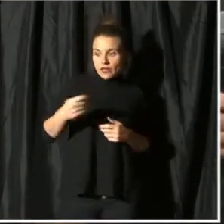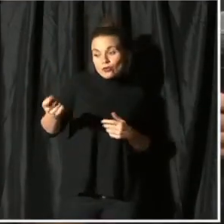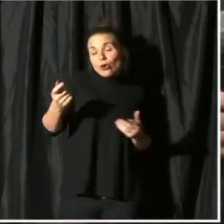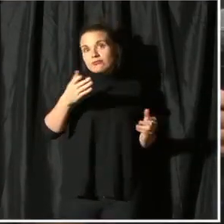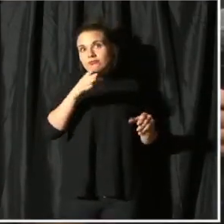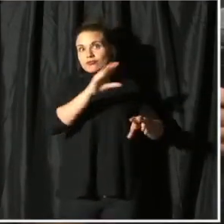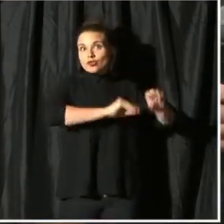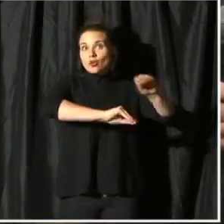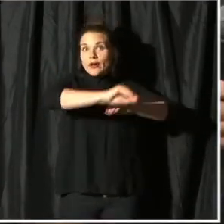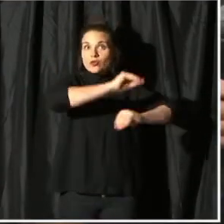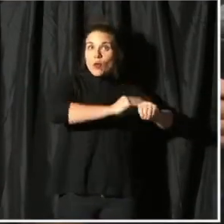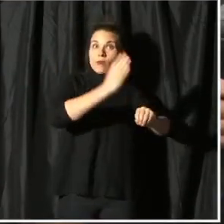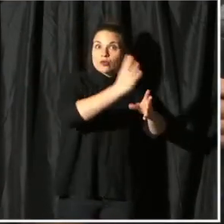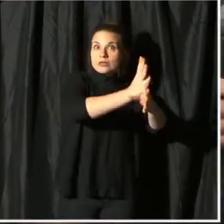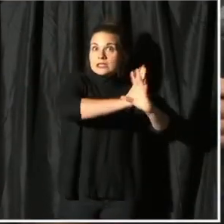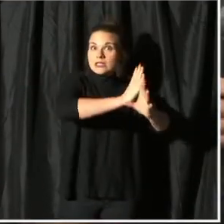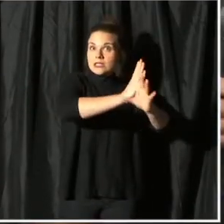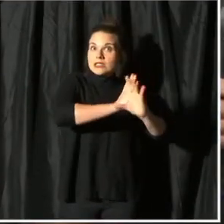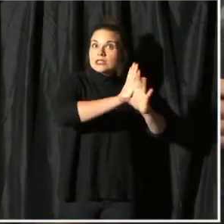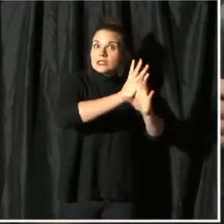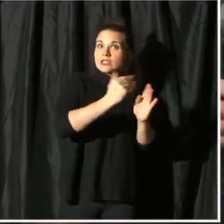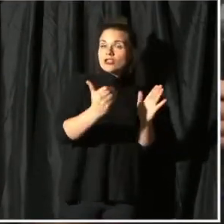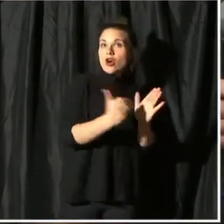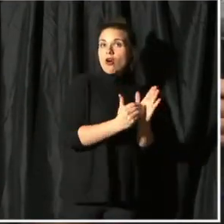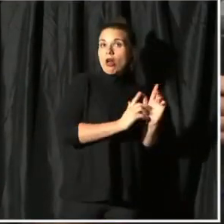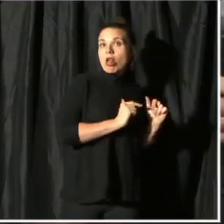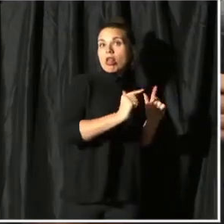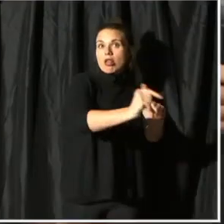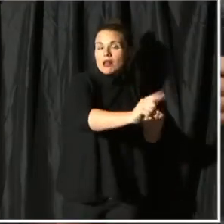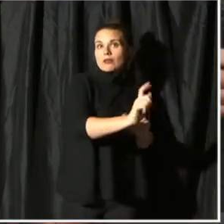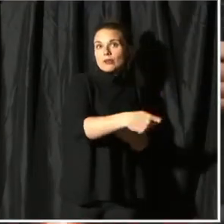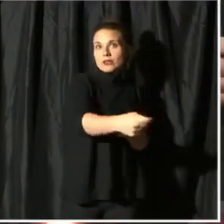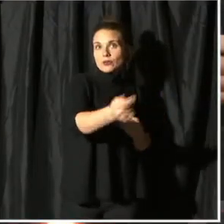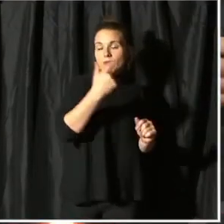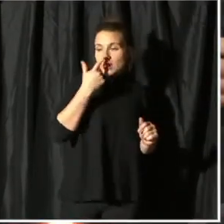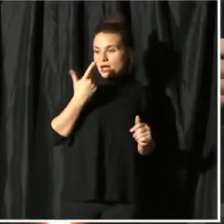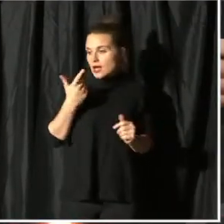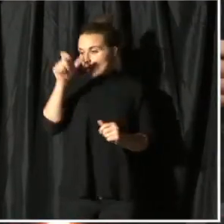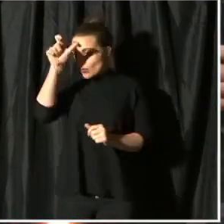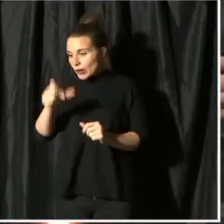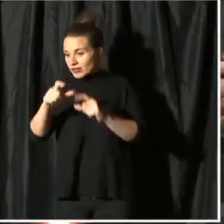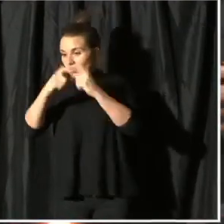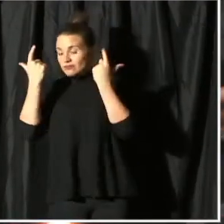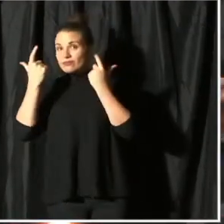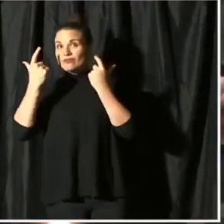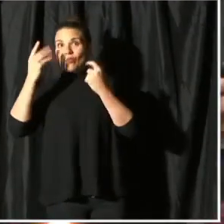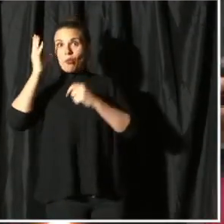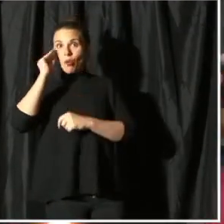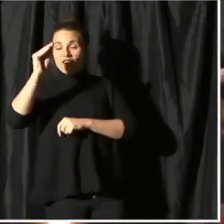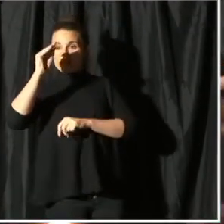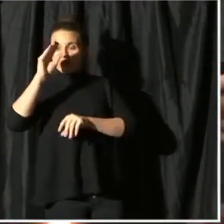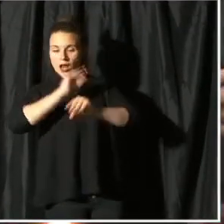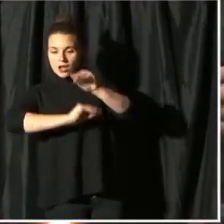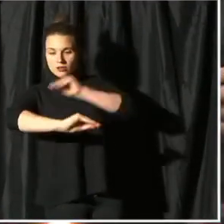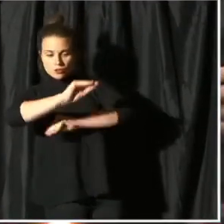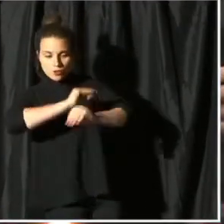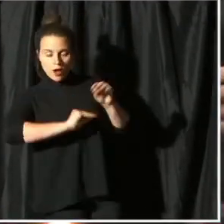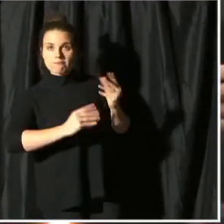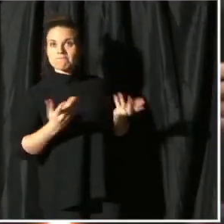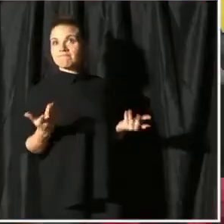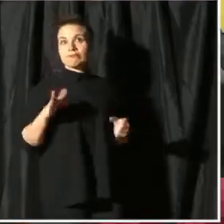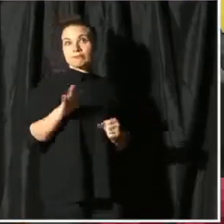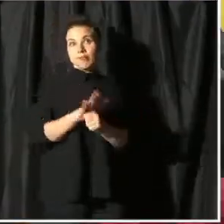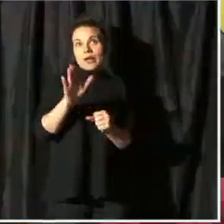autant de malades toujours autant de besoins de soins et en face mais il ya plus suffisamment de personnes pour occuper ces postes à l'hôpital